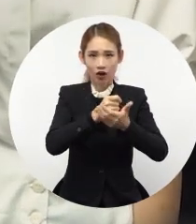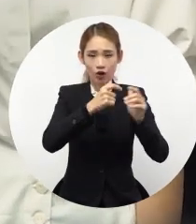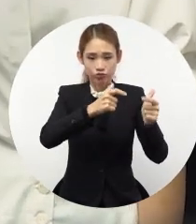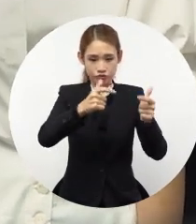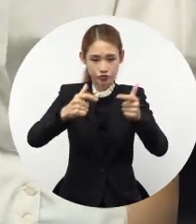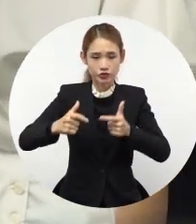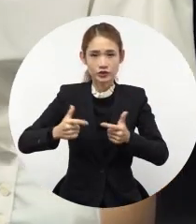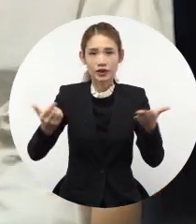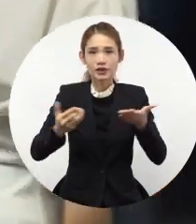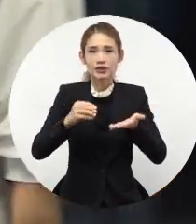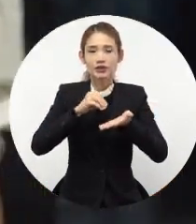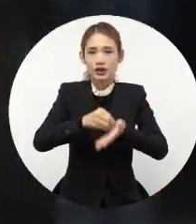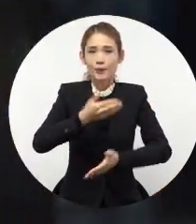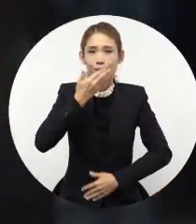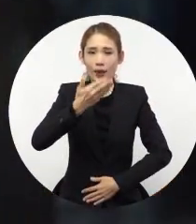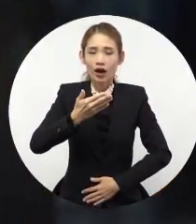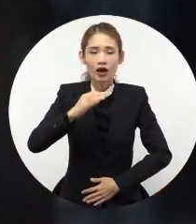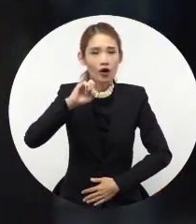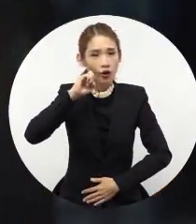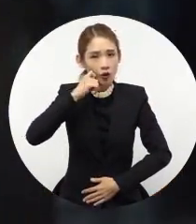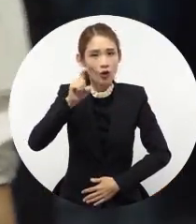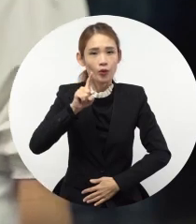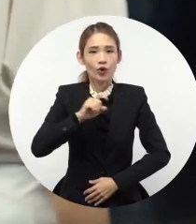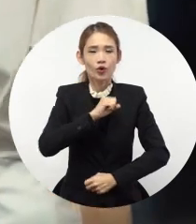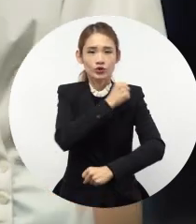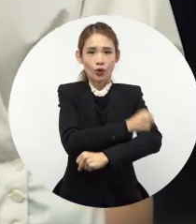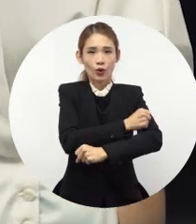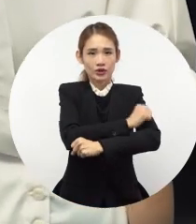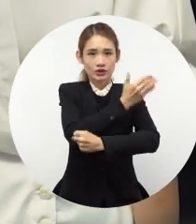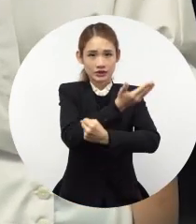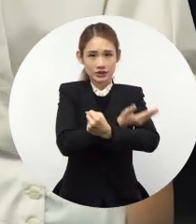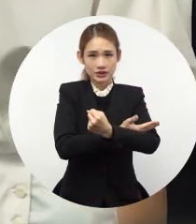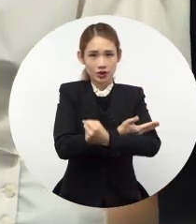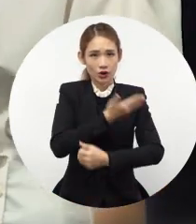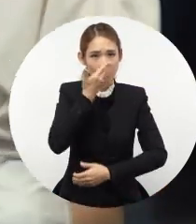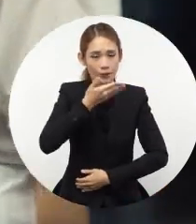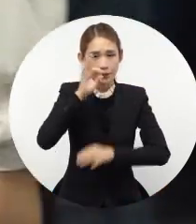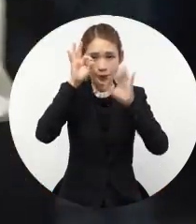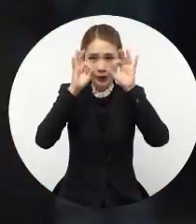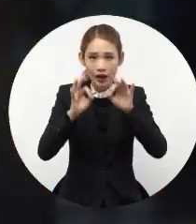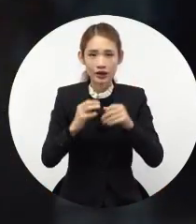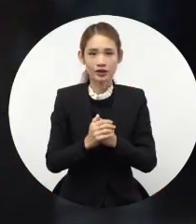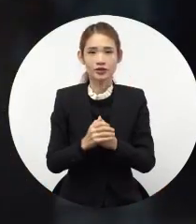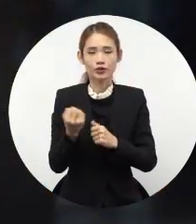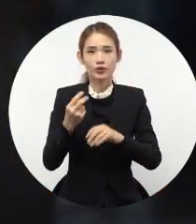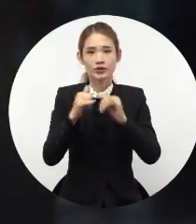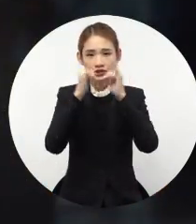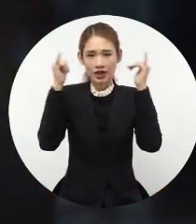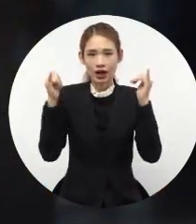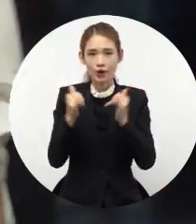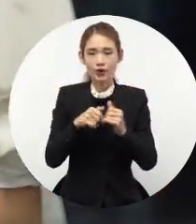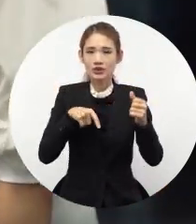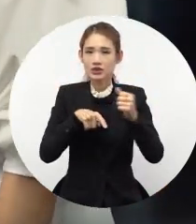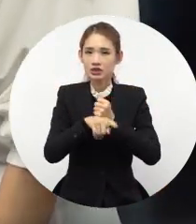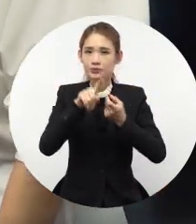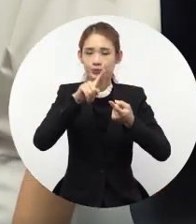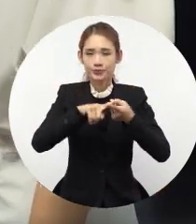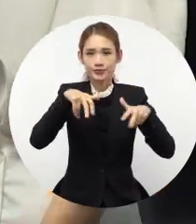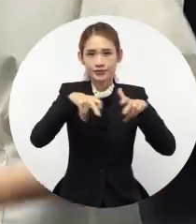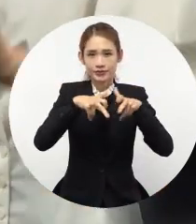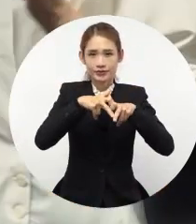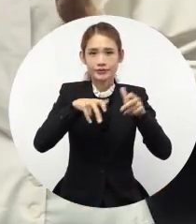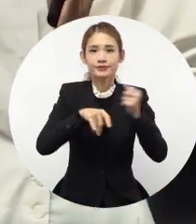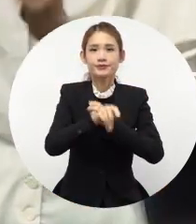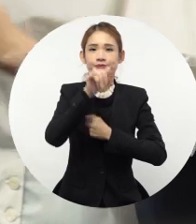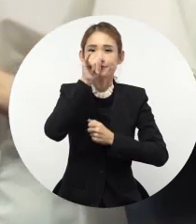수 있는가 없는가 하는 노동 능력 측면을 보기도 하고요. 그리고 사회적 의미의 장애를 보기도